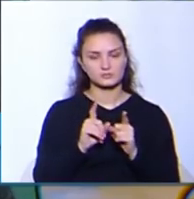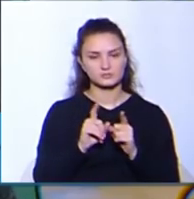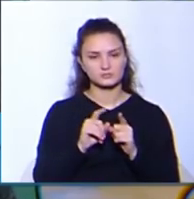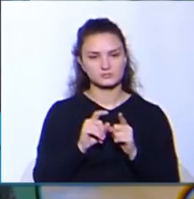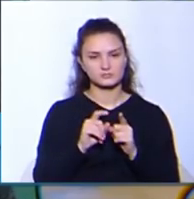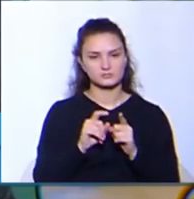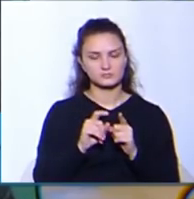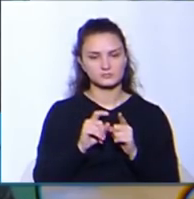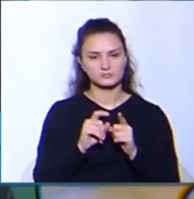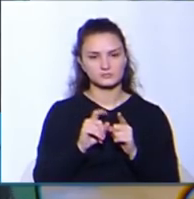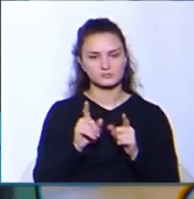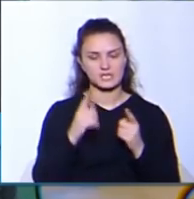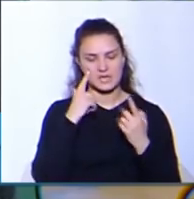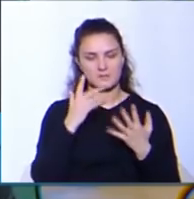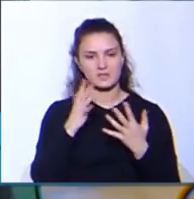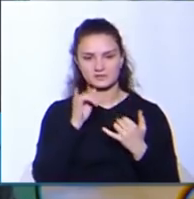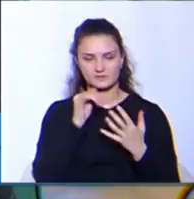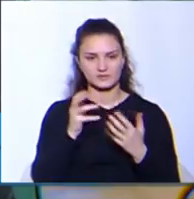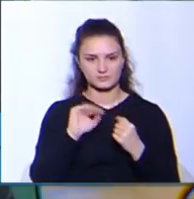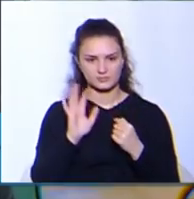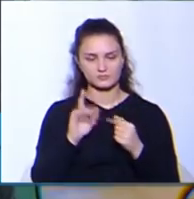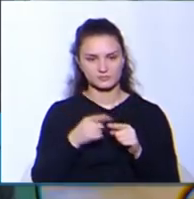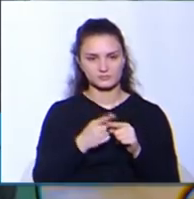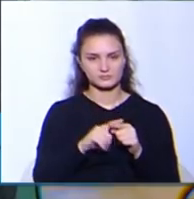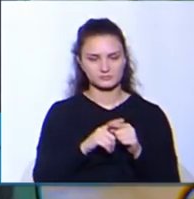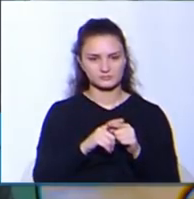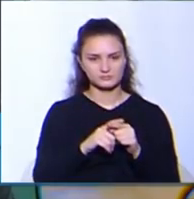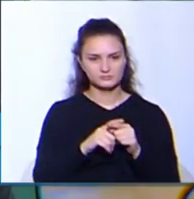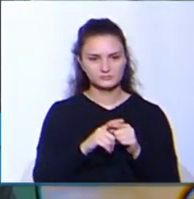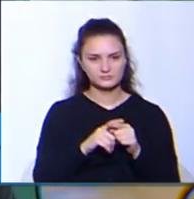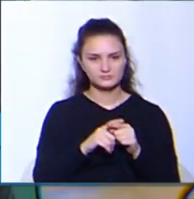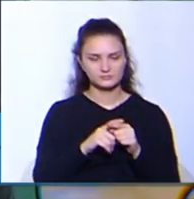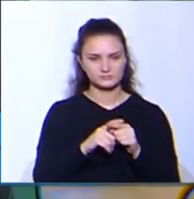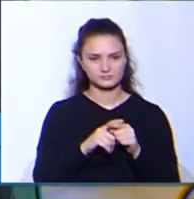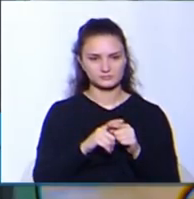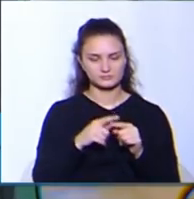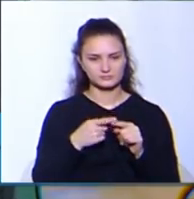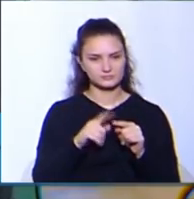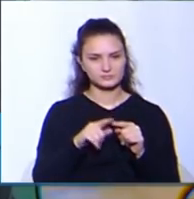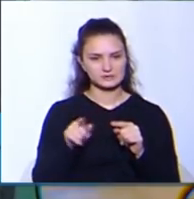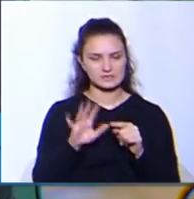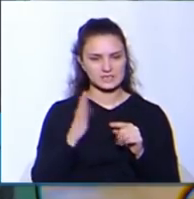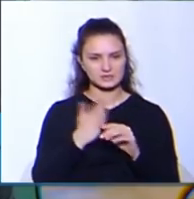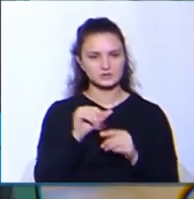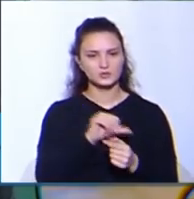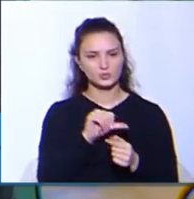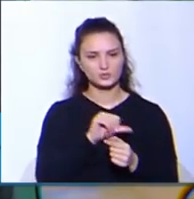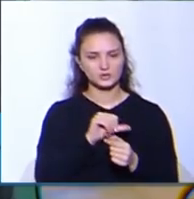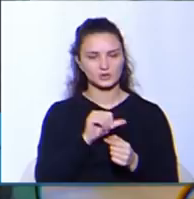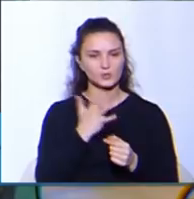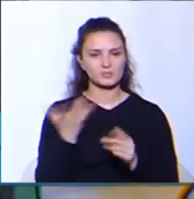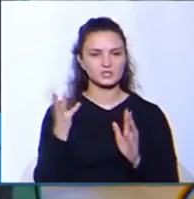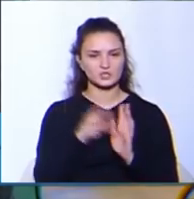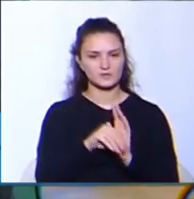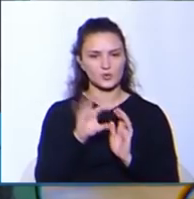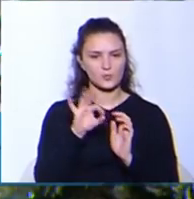შემთხვევაში მისგან ეფექტს ვერ ღებულობთ ფაქტი ჯიუტია რომ ეს არ არის ნარკოტიკი რომელიც